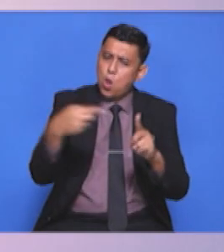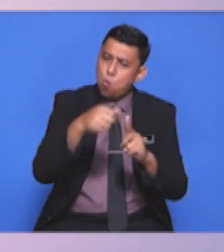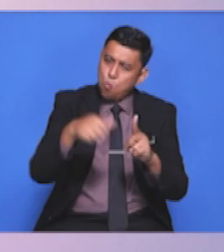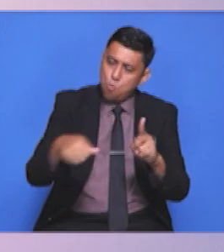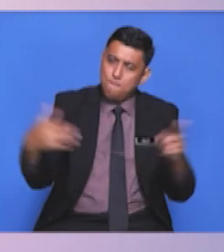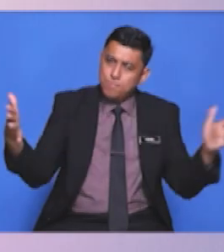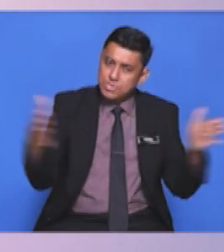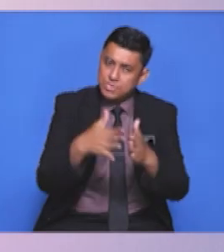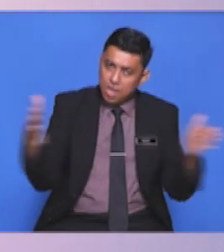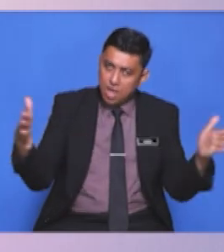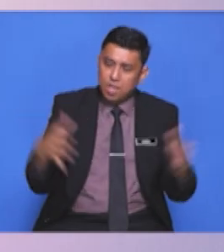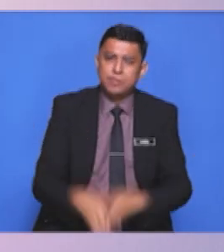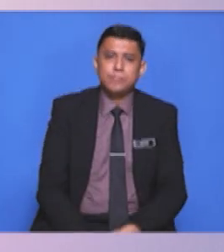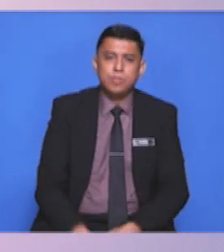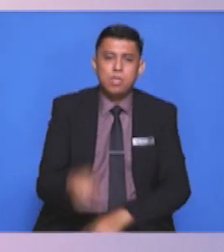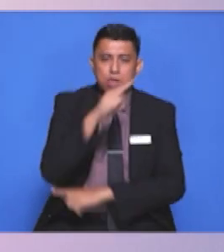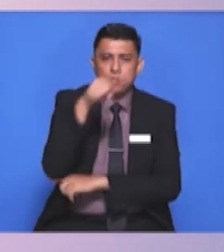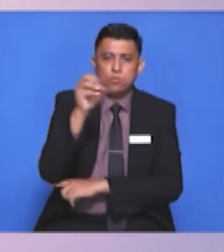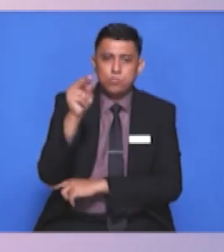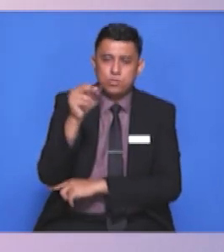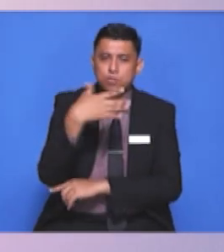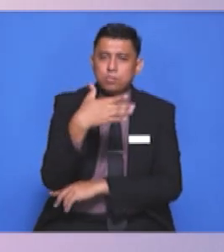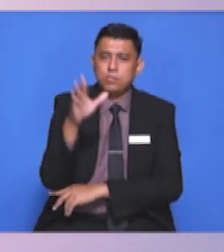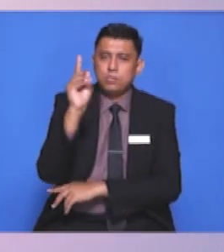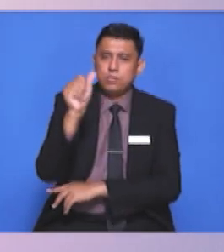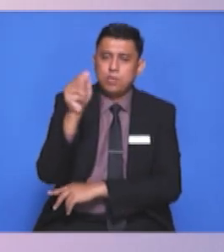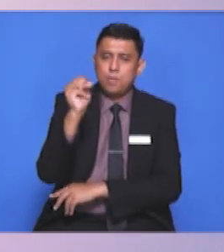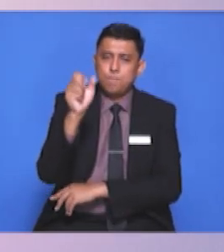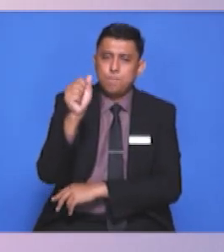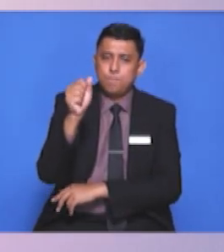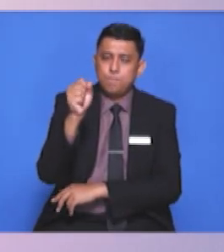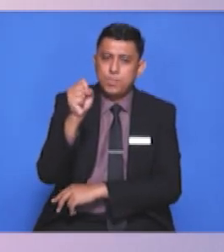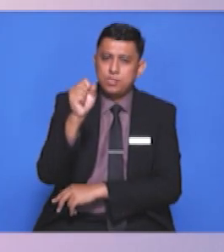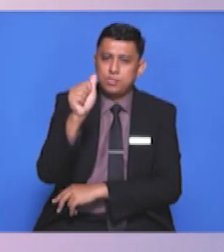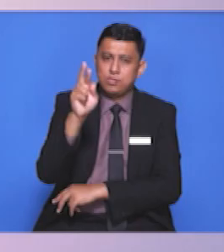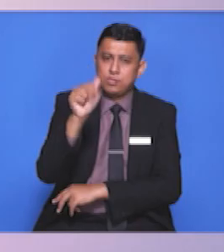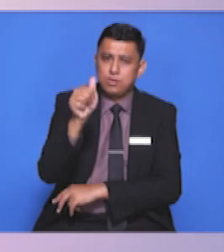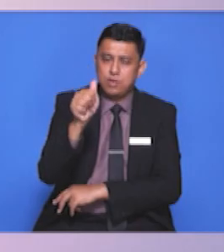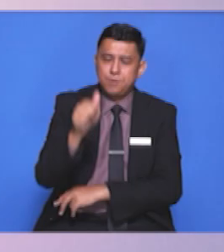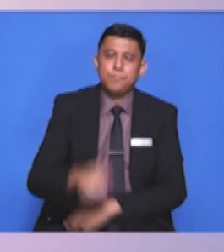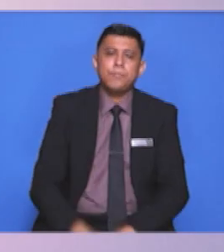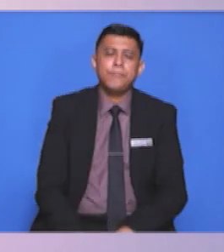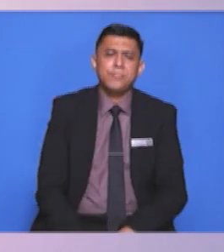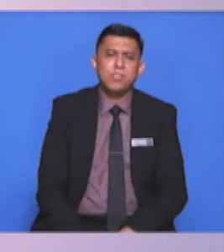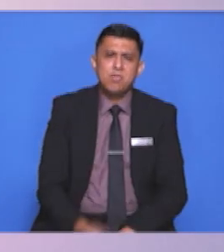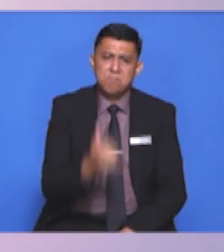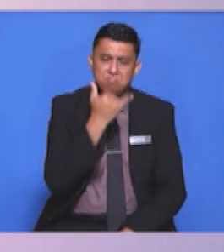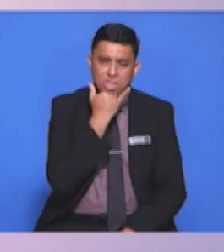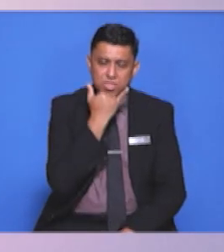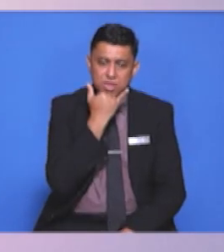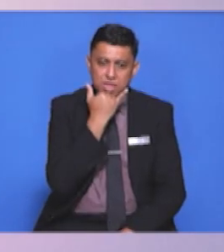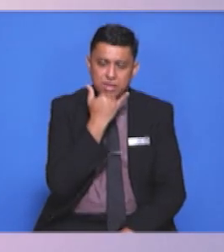add-on zune Damansara beralihlah kita kepada kesalahan